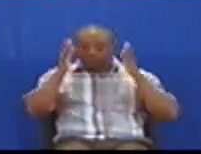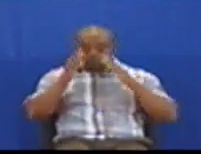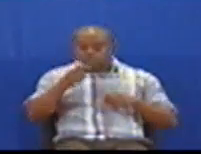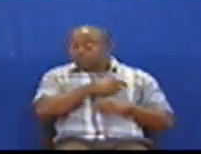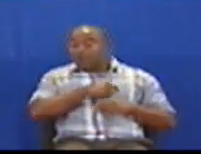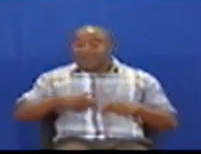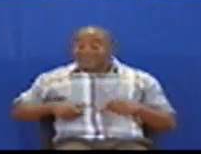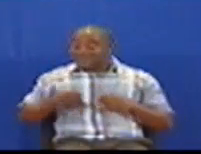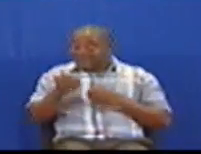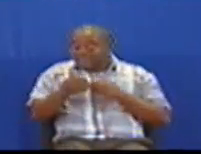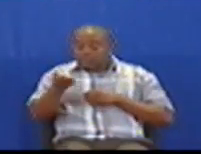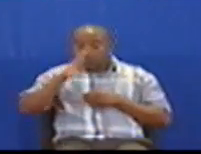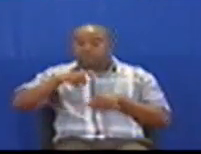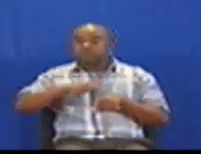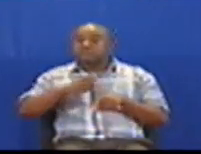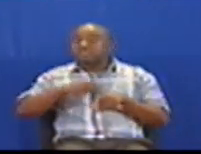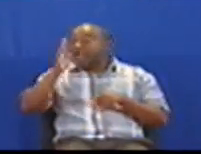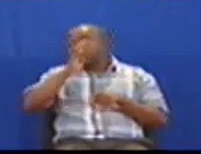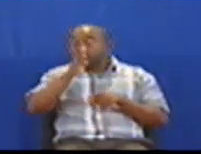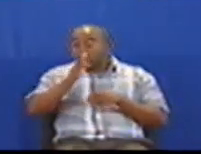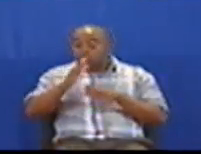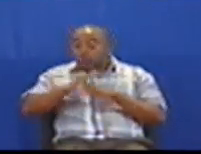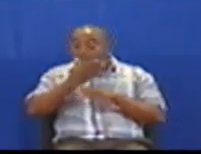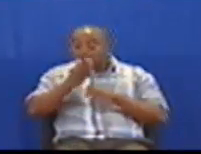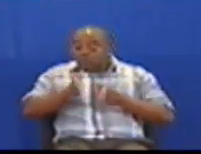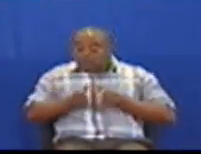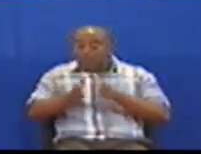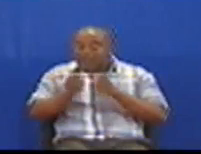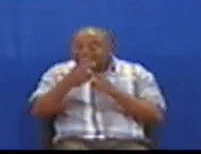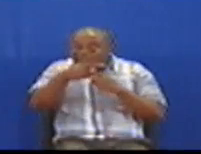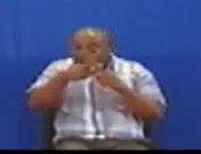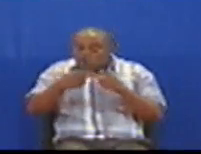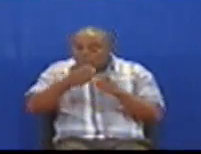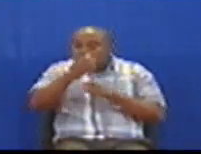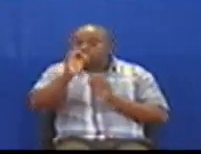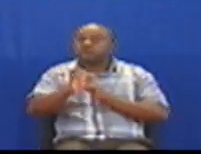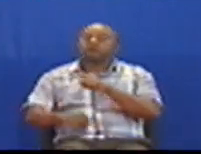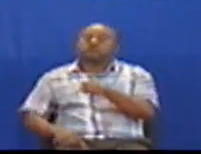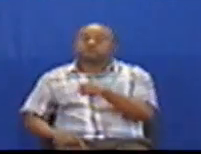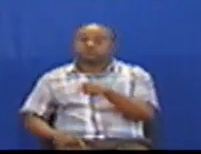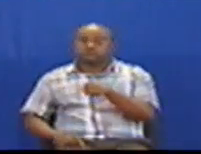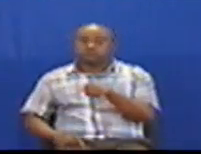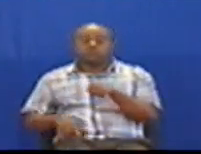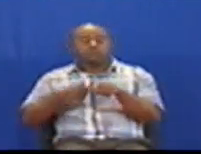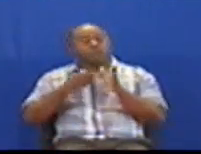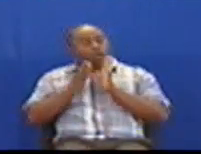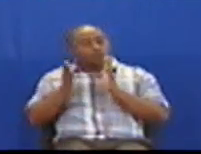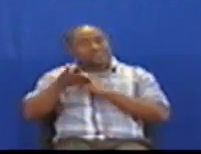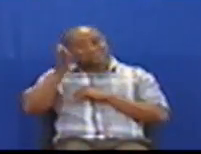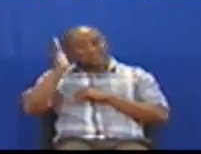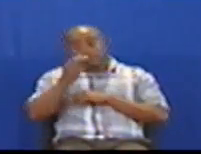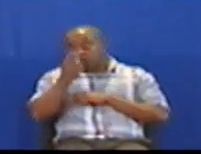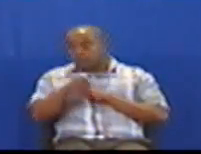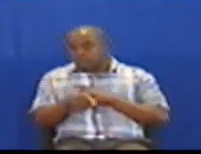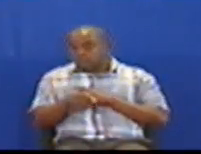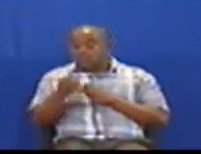robo kilomita sijawahi kupata. Mheshimiwa Naibu Spika, hata robo kilomita, hebu ninaomba serikali muangalie